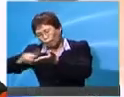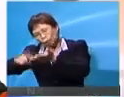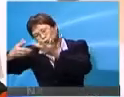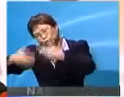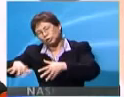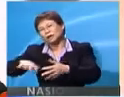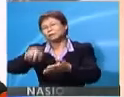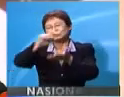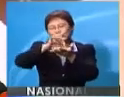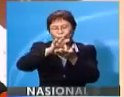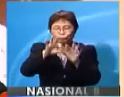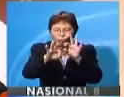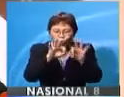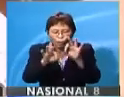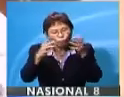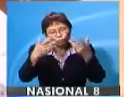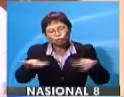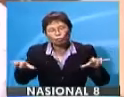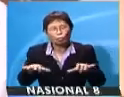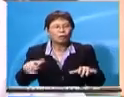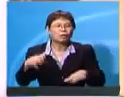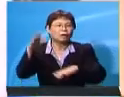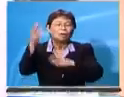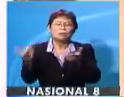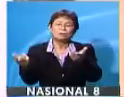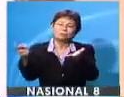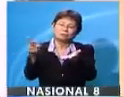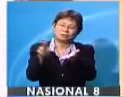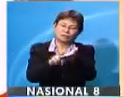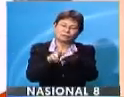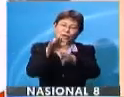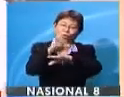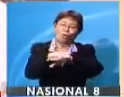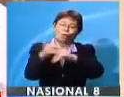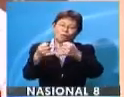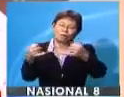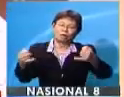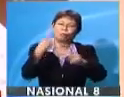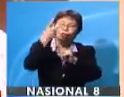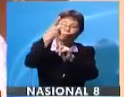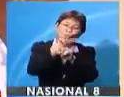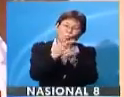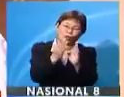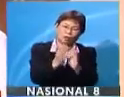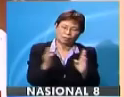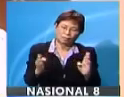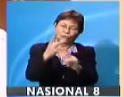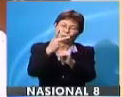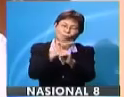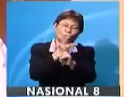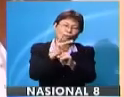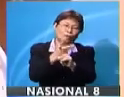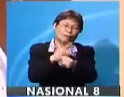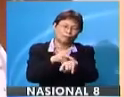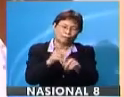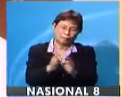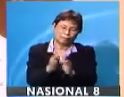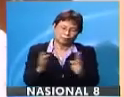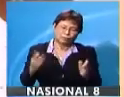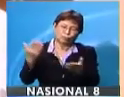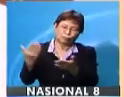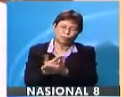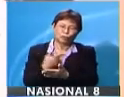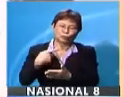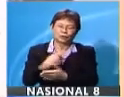dijalankan. Kita daftar melalui online. So dari 2 bulan jangka masa macam tu. Lepas tu baru kita